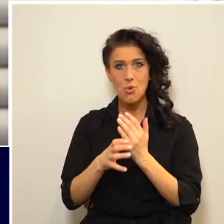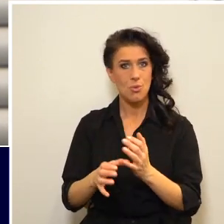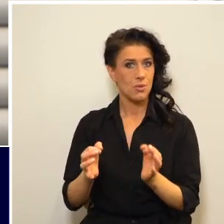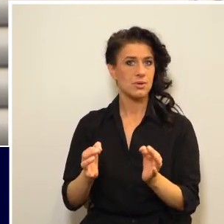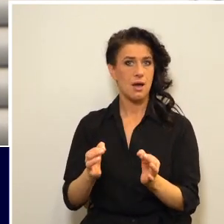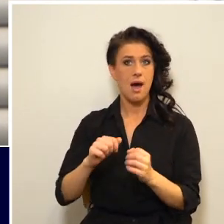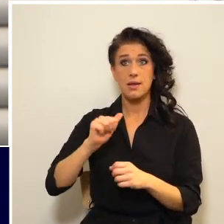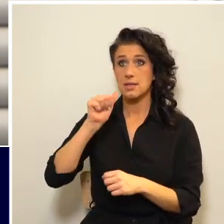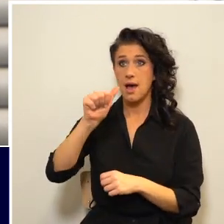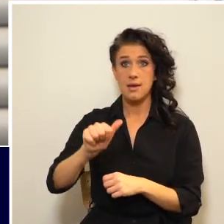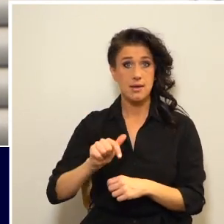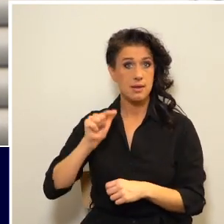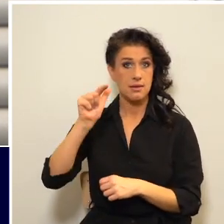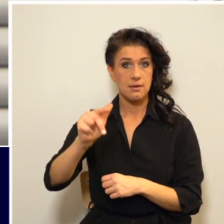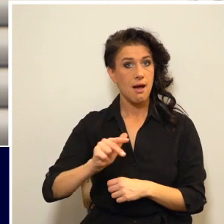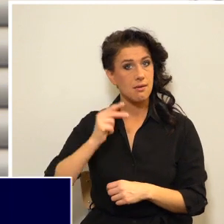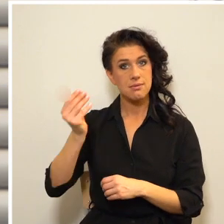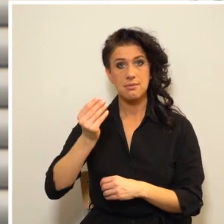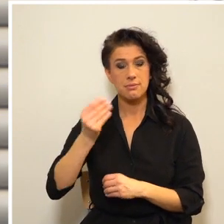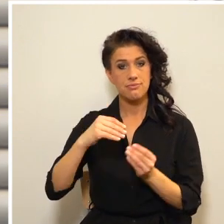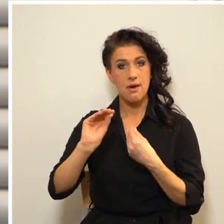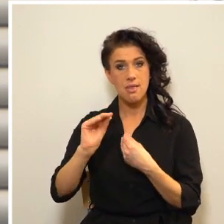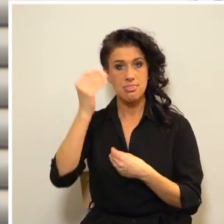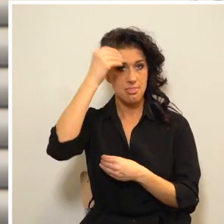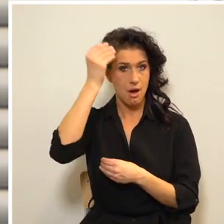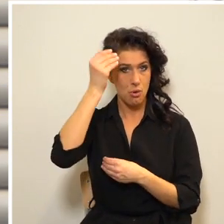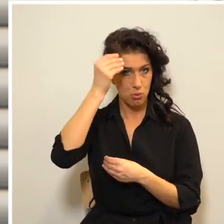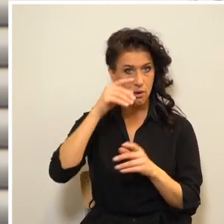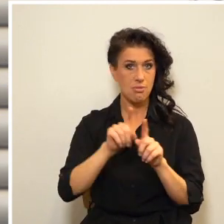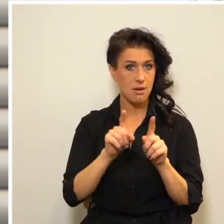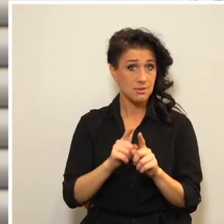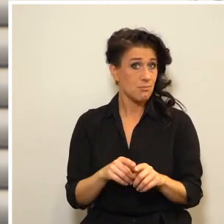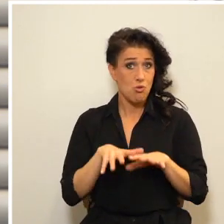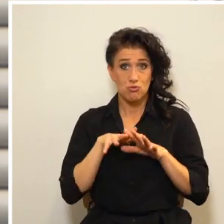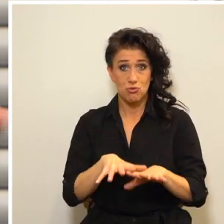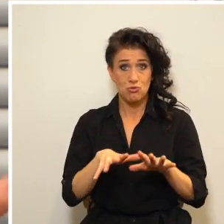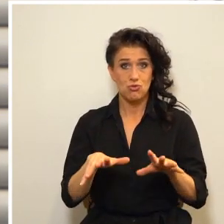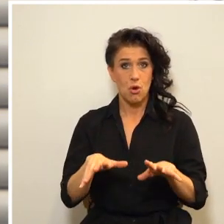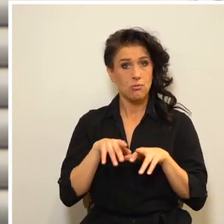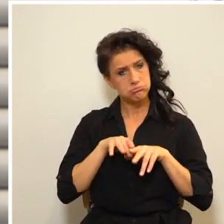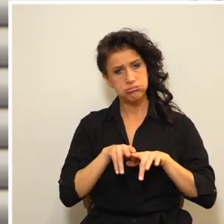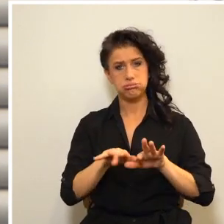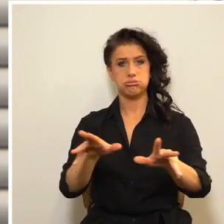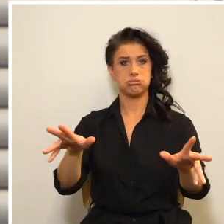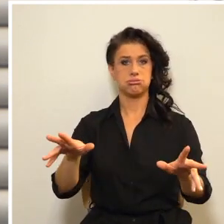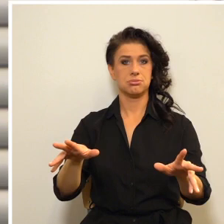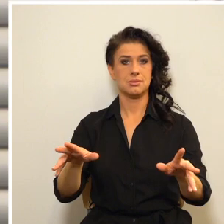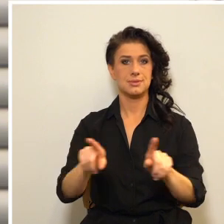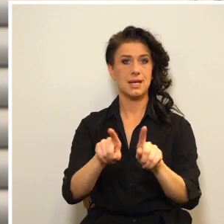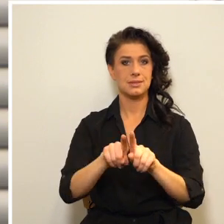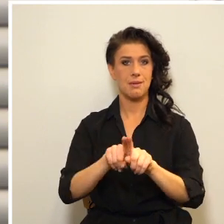a tutaj też dzieje się bardzo dużo rzeczy w naukach ścisłych i one dość szybko są również przekłada na pole